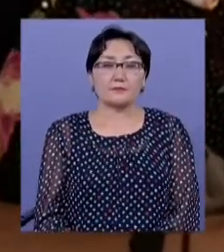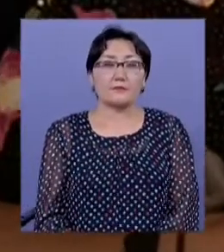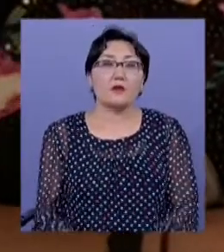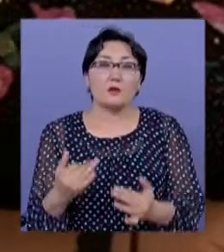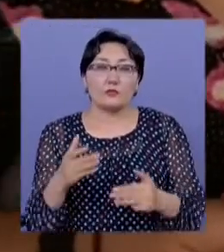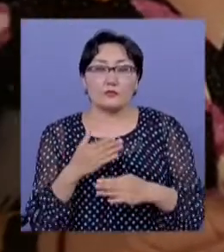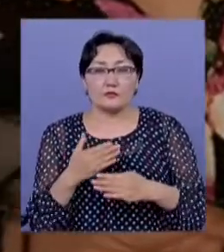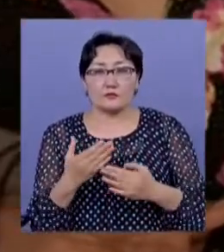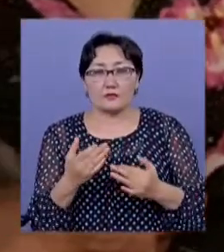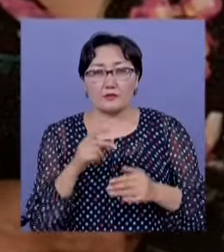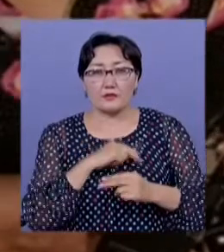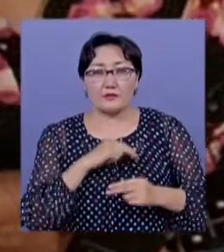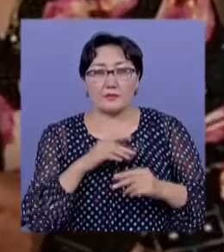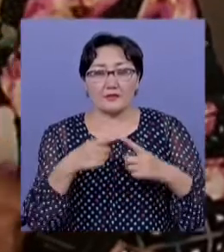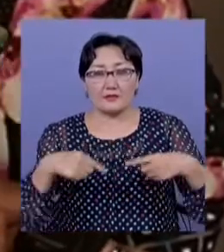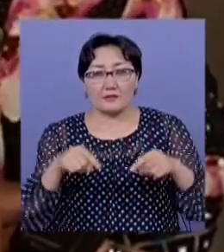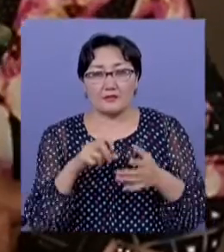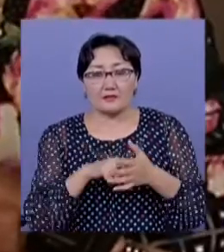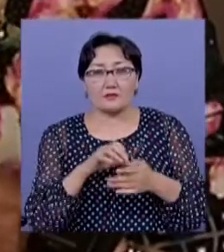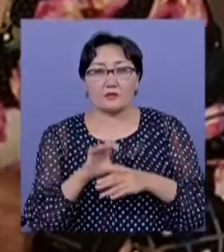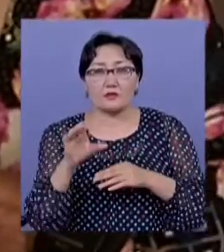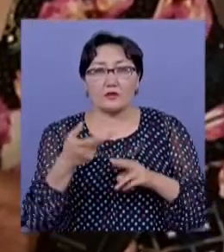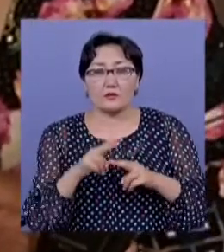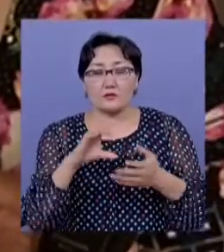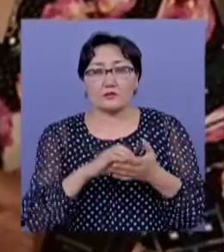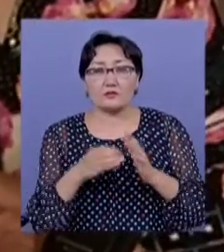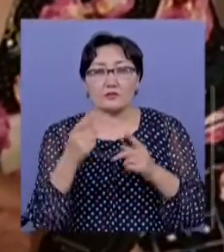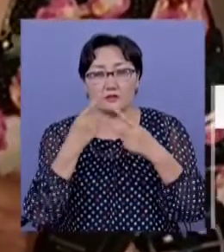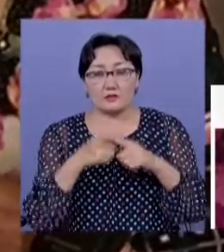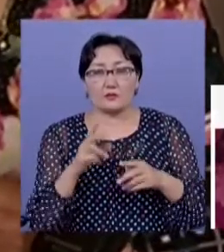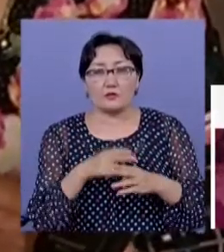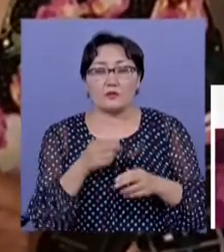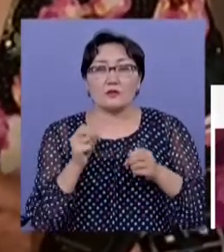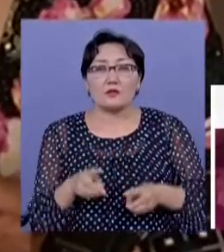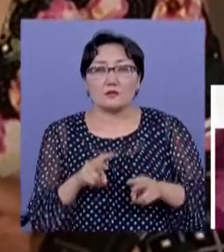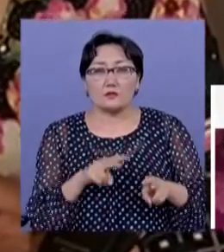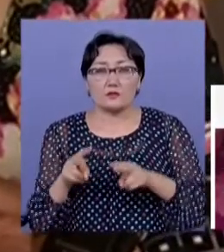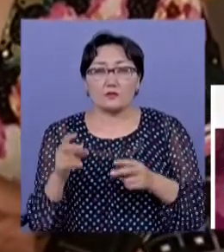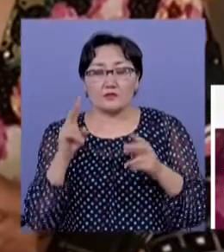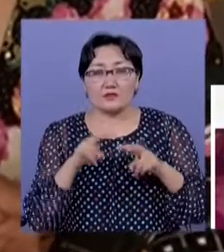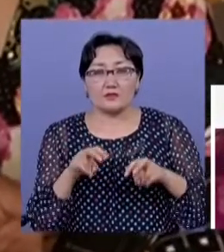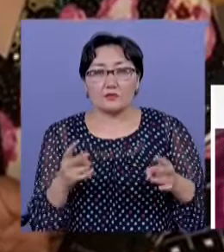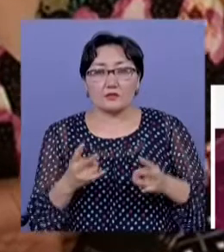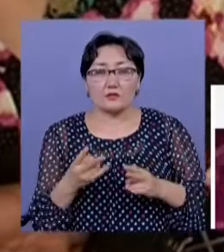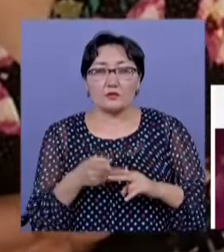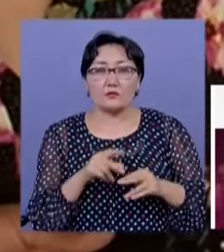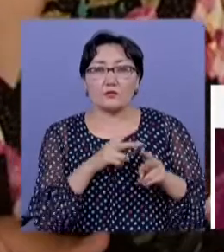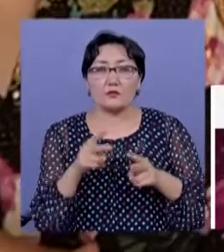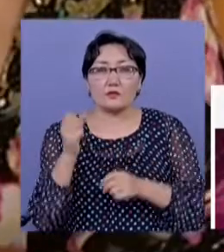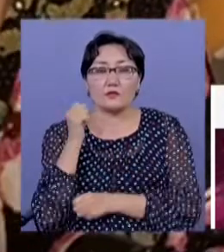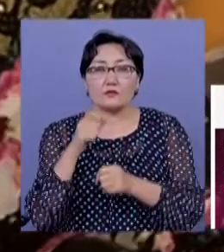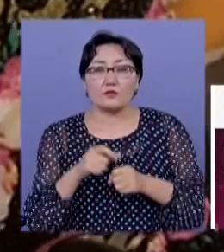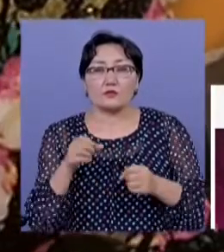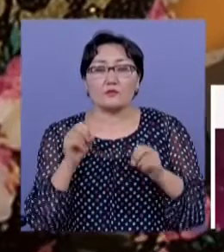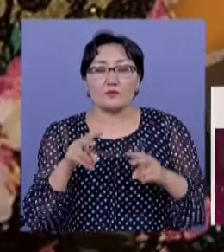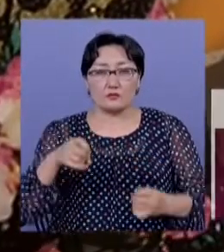Бүгіннен қалдырмай еңбек инспекциясына қас жолдау керек. Аталған нысандарда техникалық қауіпсіздіктің сақталуын тексеру қажет. Көріп тұрғандарыңыздай жұмысшылардың арнайы